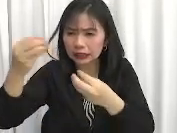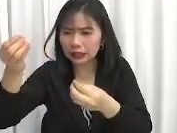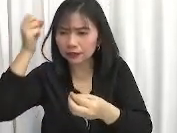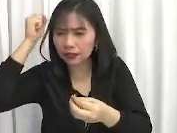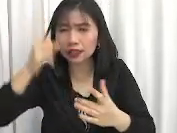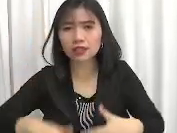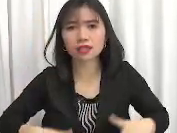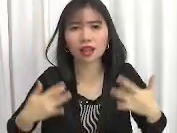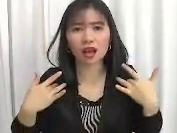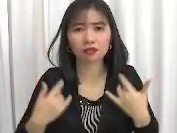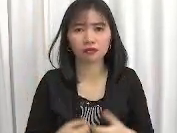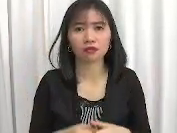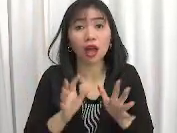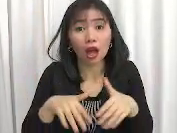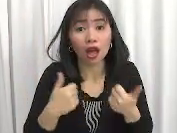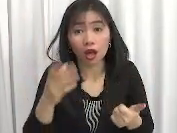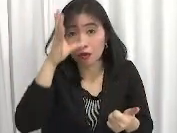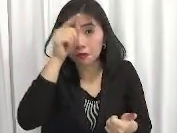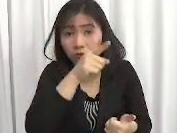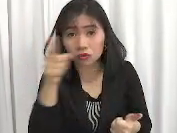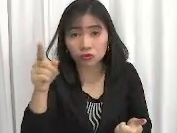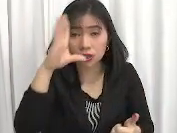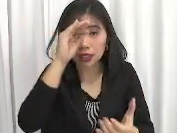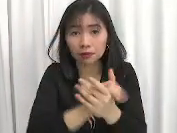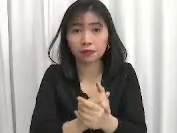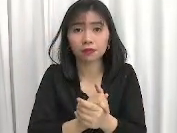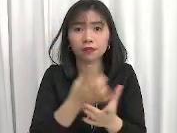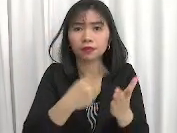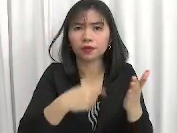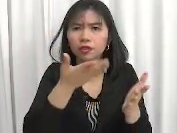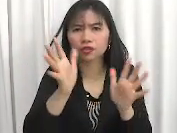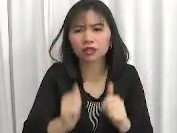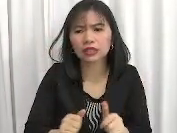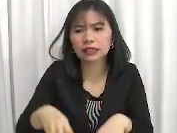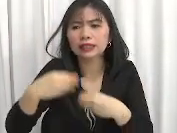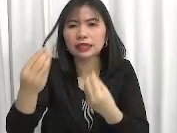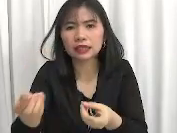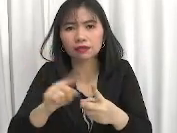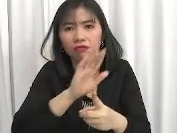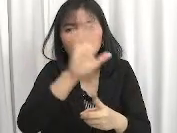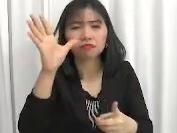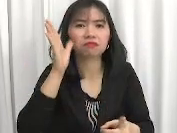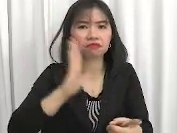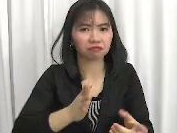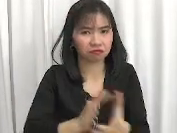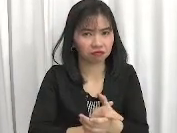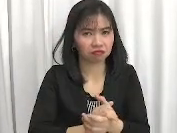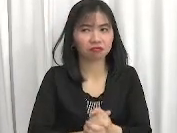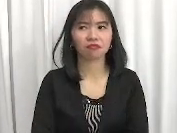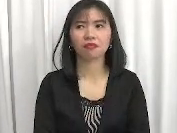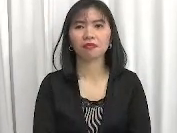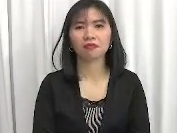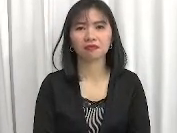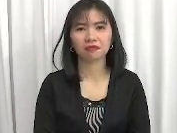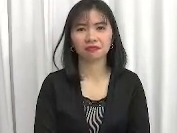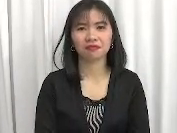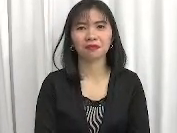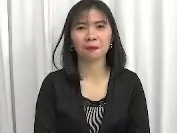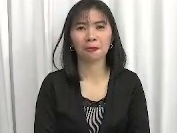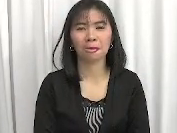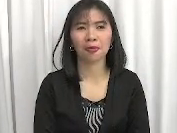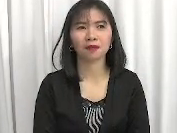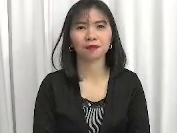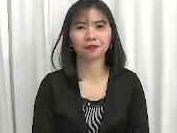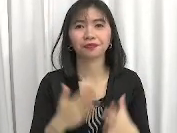pa. Bigyan kita na, mga, eh, kung ano, pwede, alatiris. Yeah. Alam mo ba yung alatiris? Beleleko. Yun.